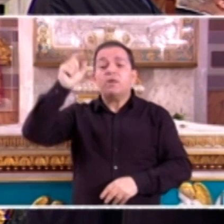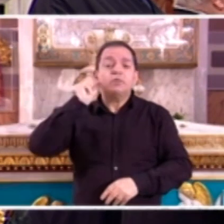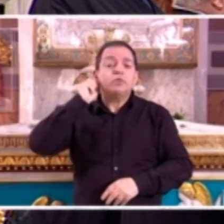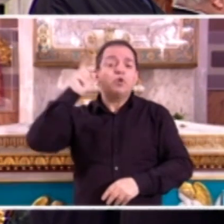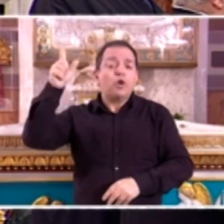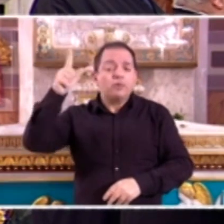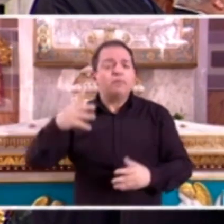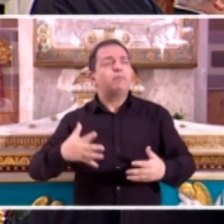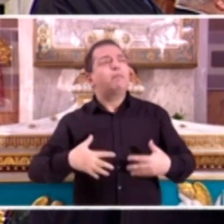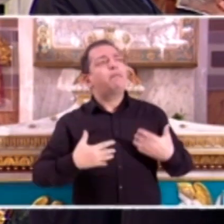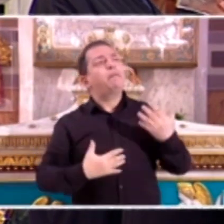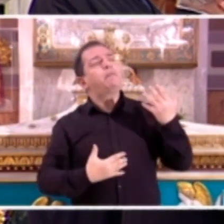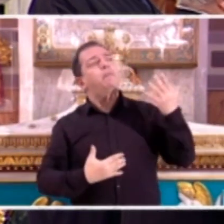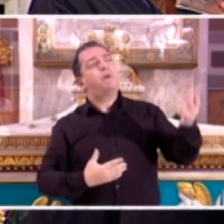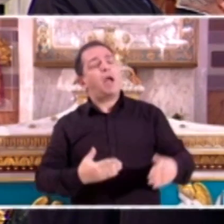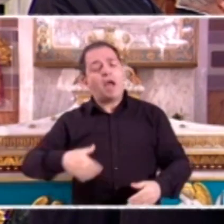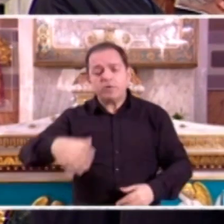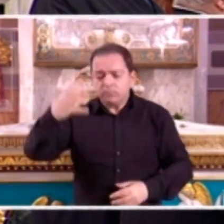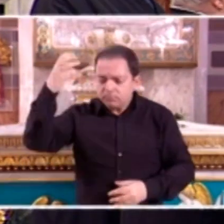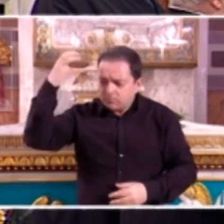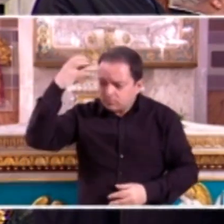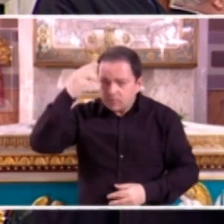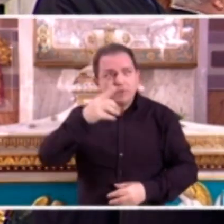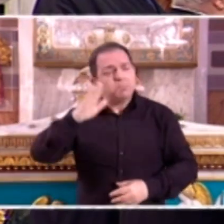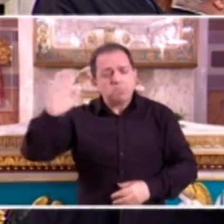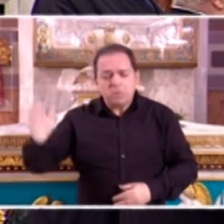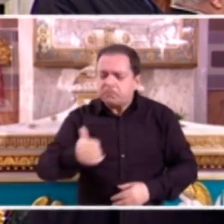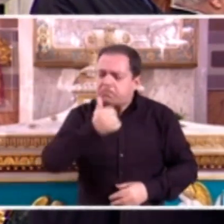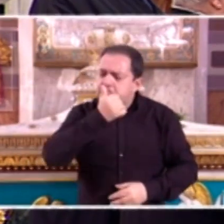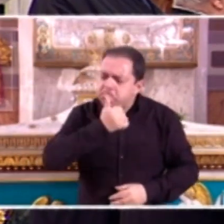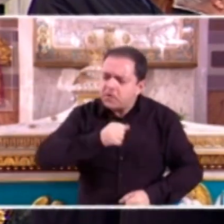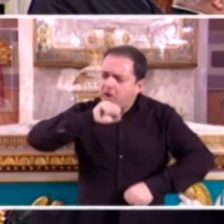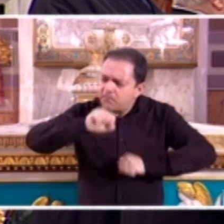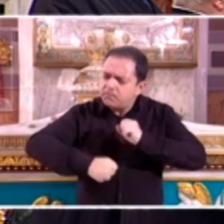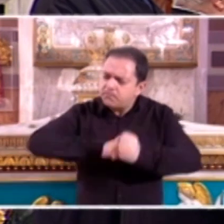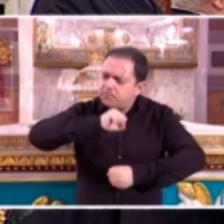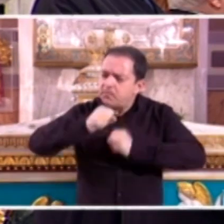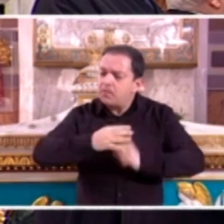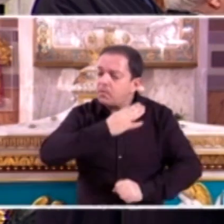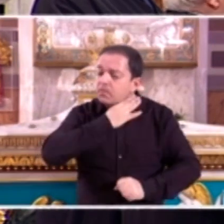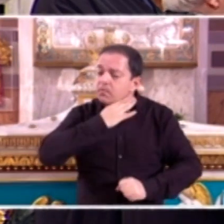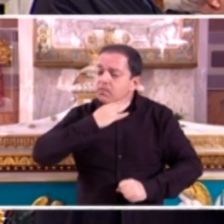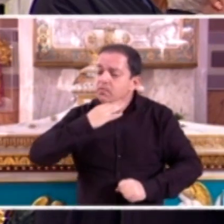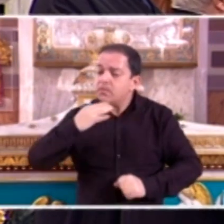πεθοσύνος γερέδομεν τους αγώνας τιμώνε και τας